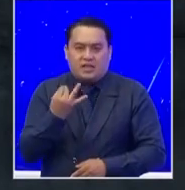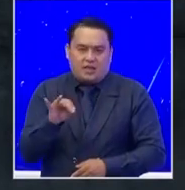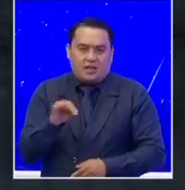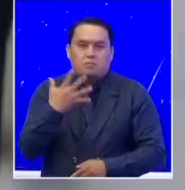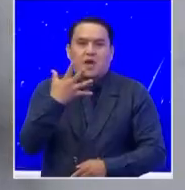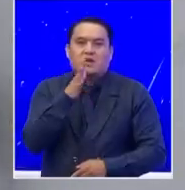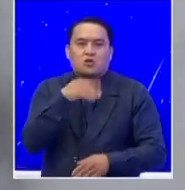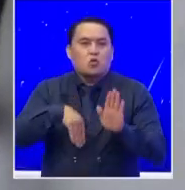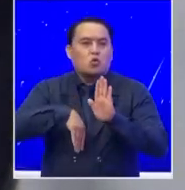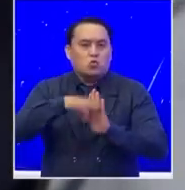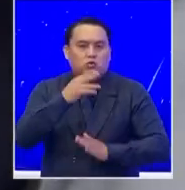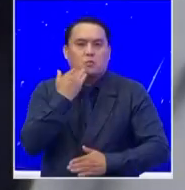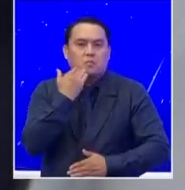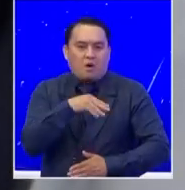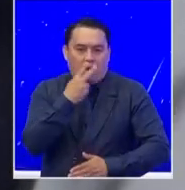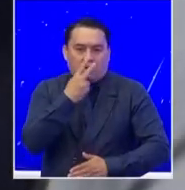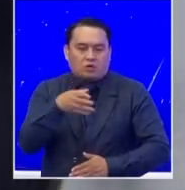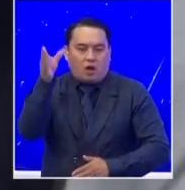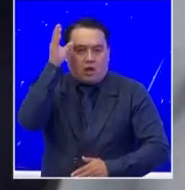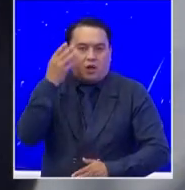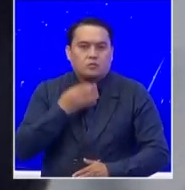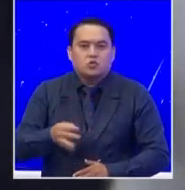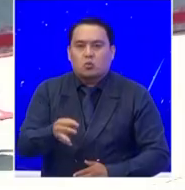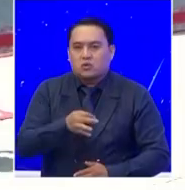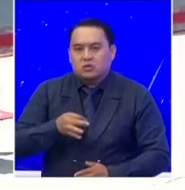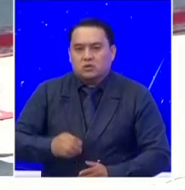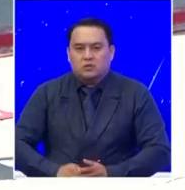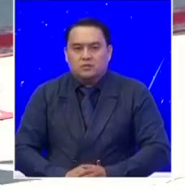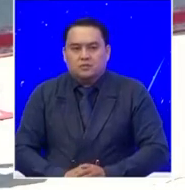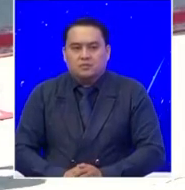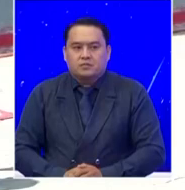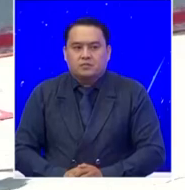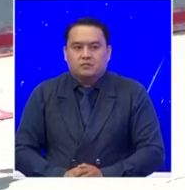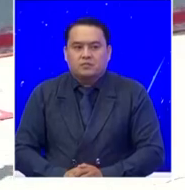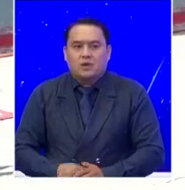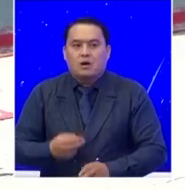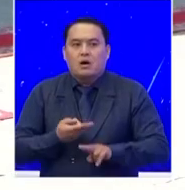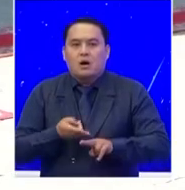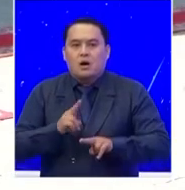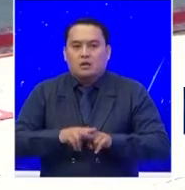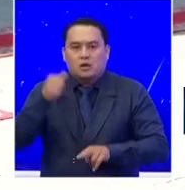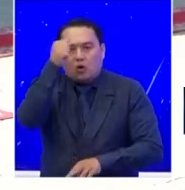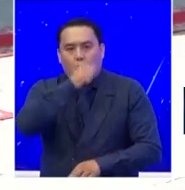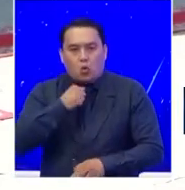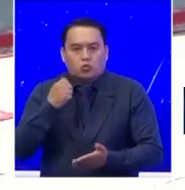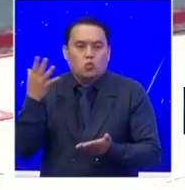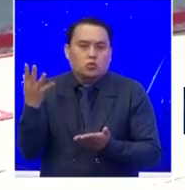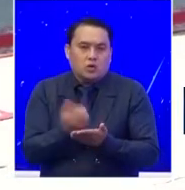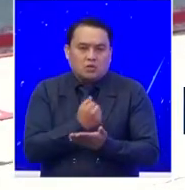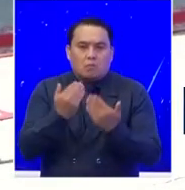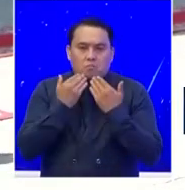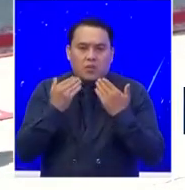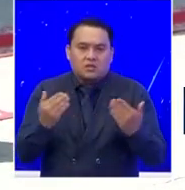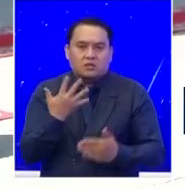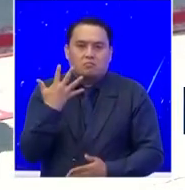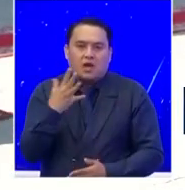5 лет лучший по качеству знаний в Алматинской области. Этот год для нас не только этим удачный. Последние